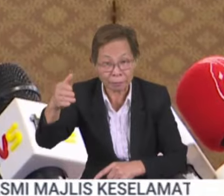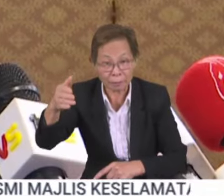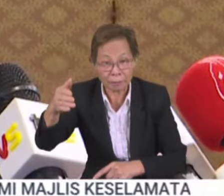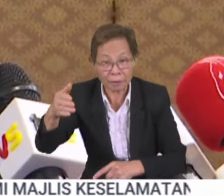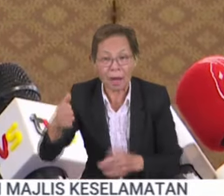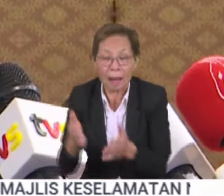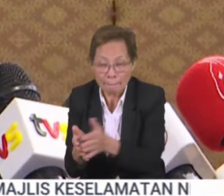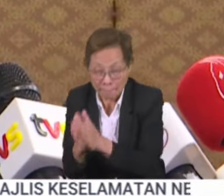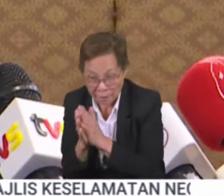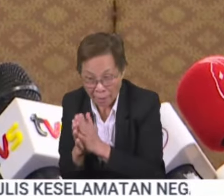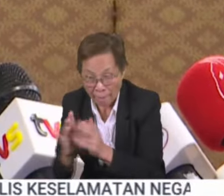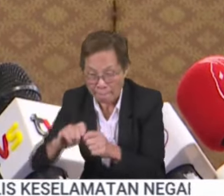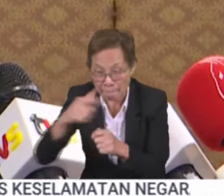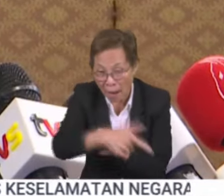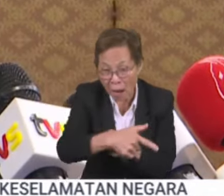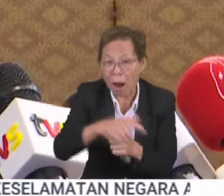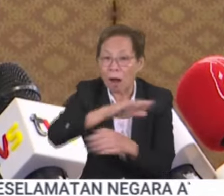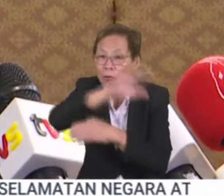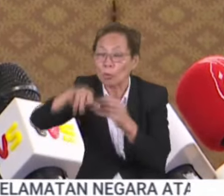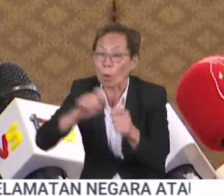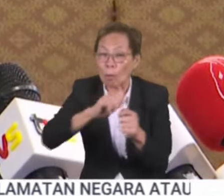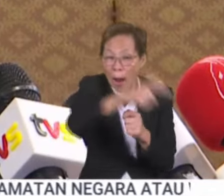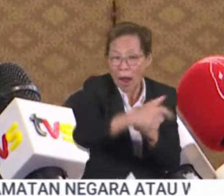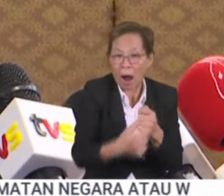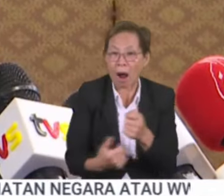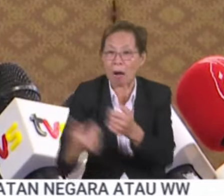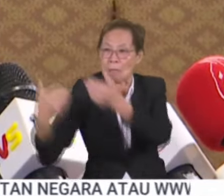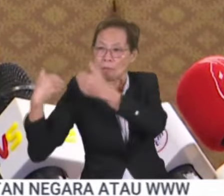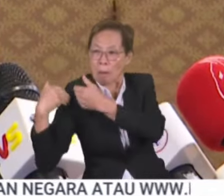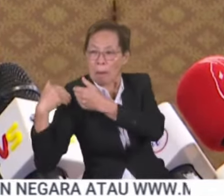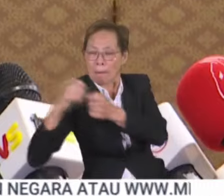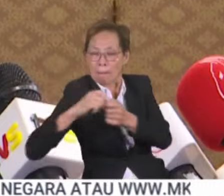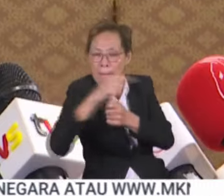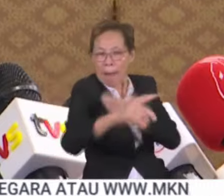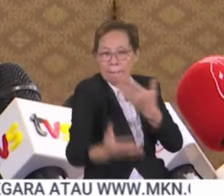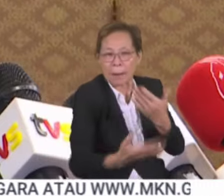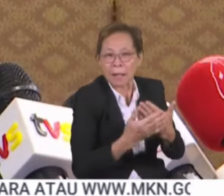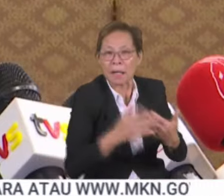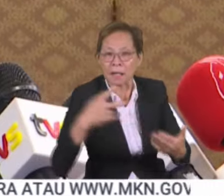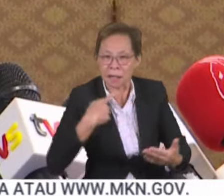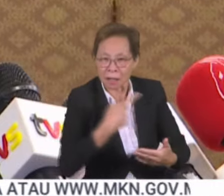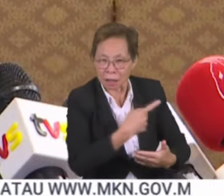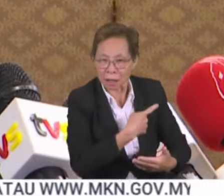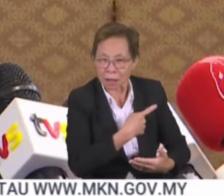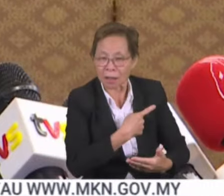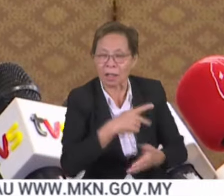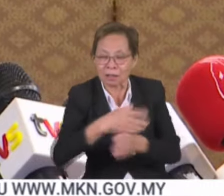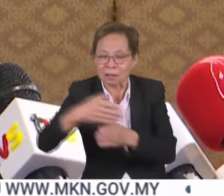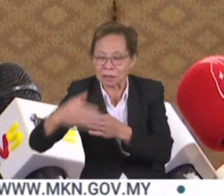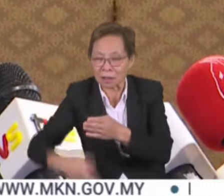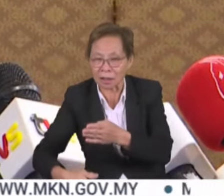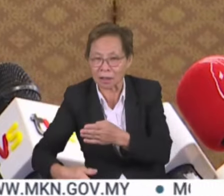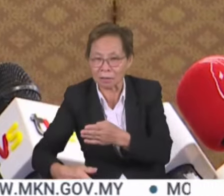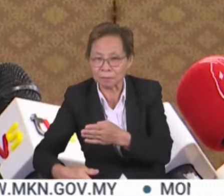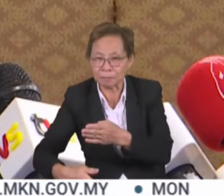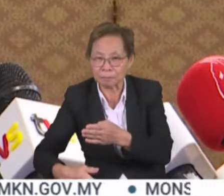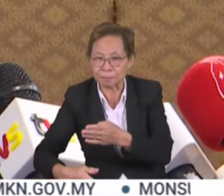menuntut supaya dibayar balik segala tanggungan yang kita telah